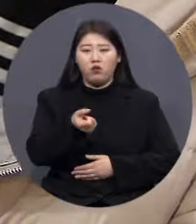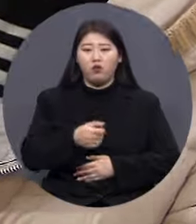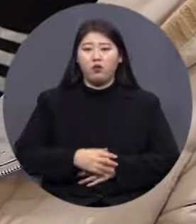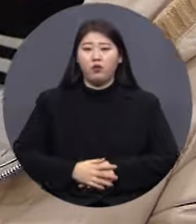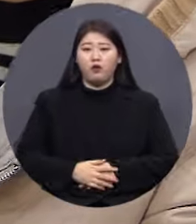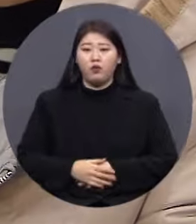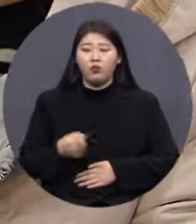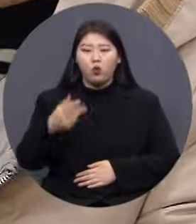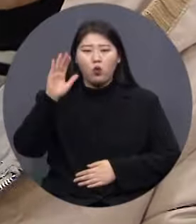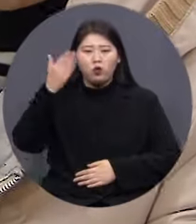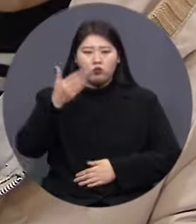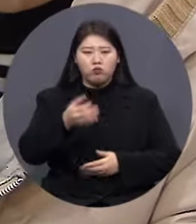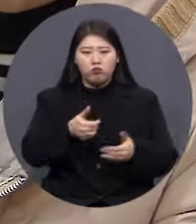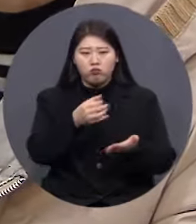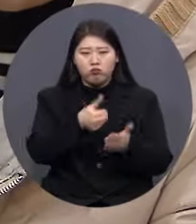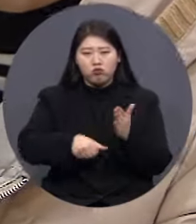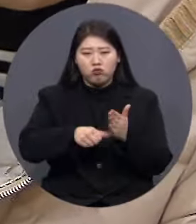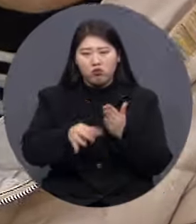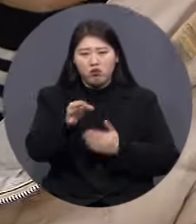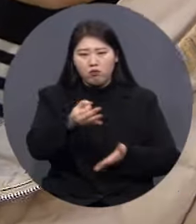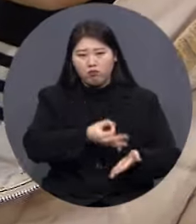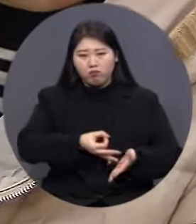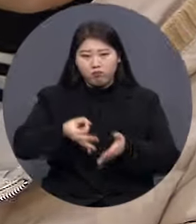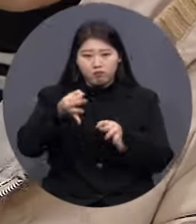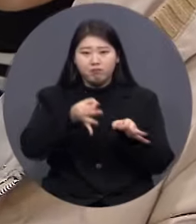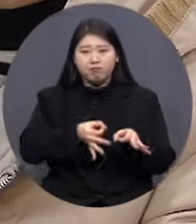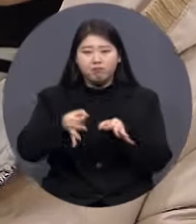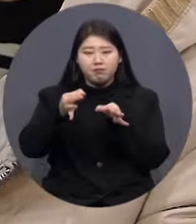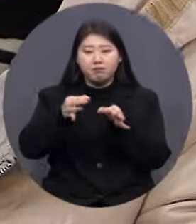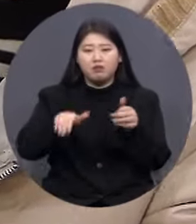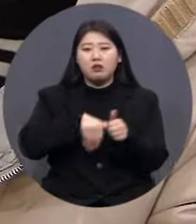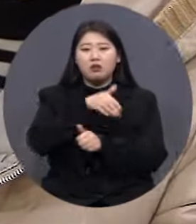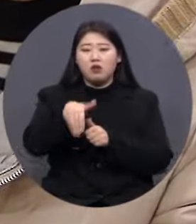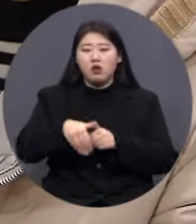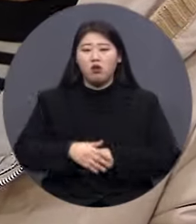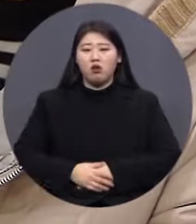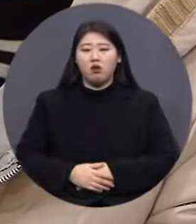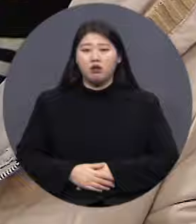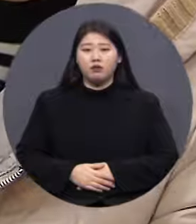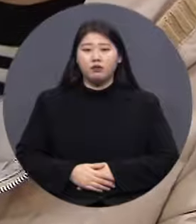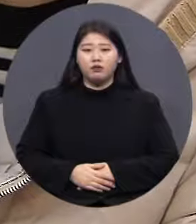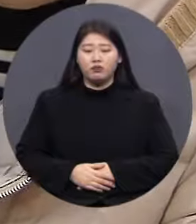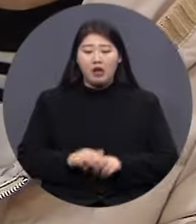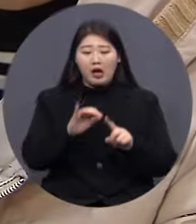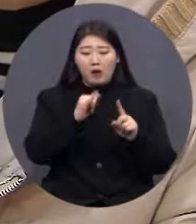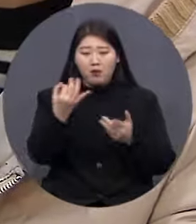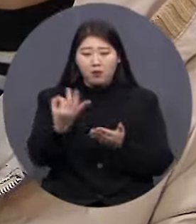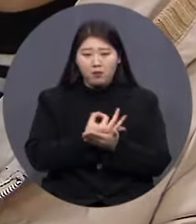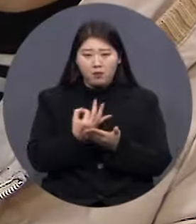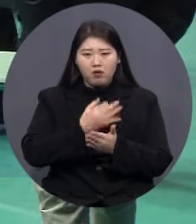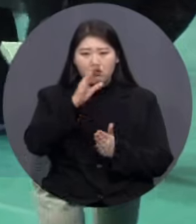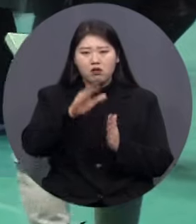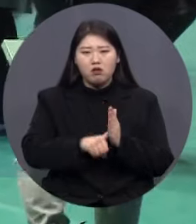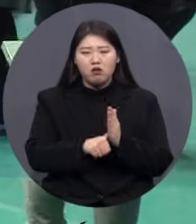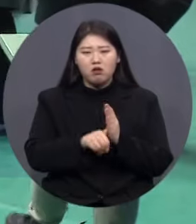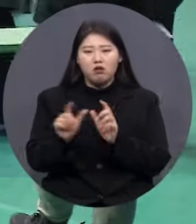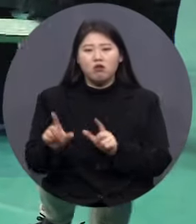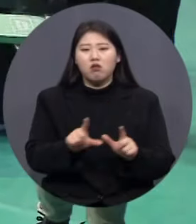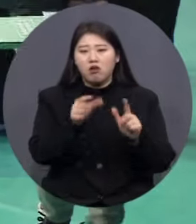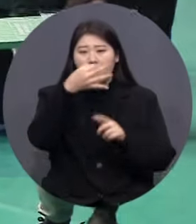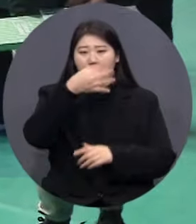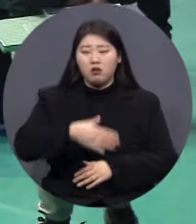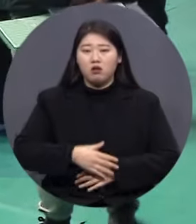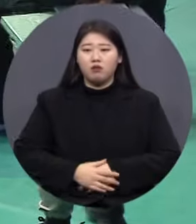이제 요즘 물가도 많이 비싸고 오르고 막 이런 부분인데 한명이 벌어서 먹고 살기가 힘들잖아요